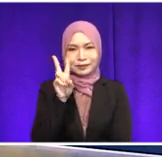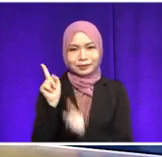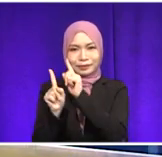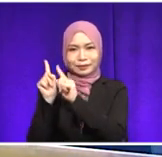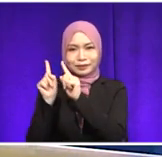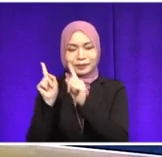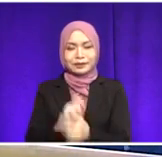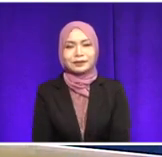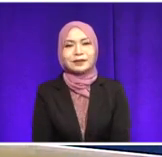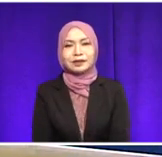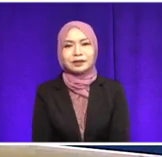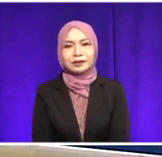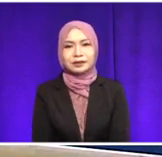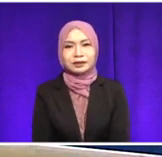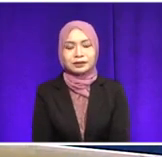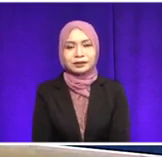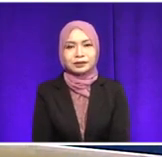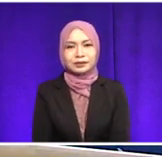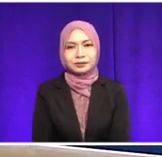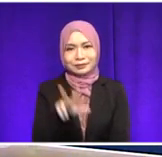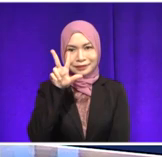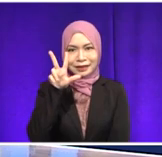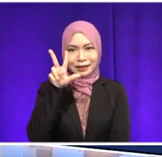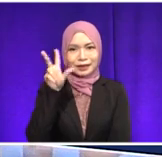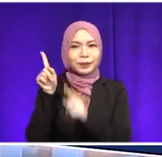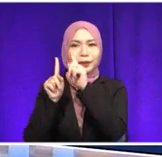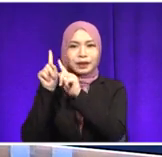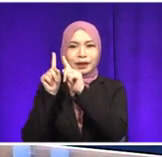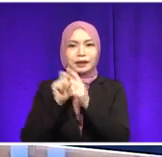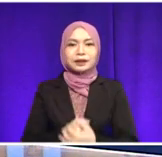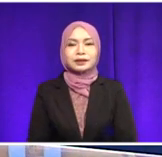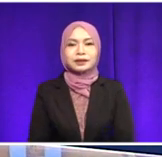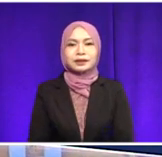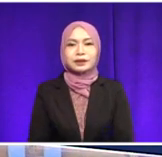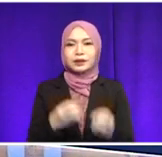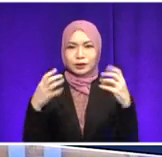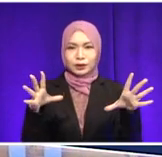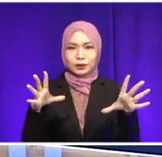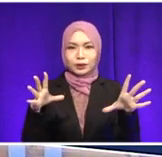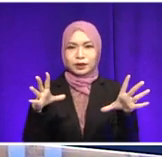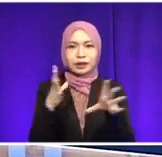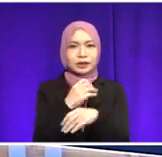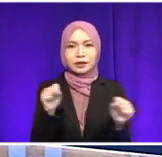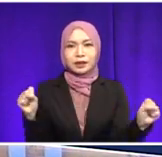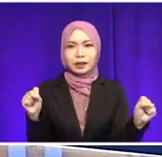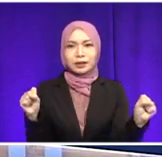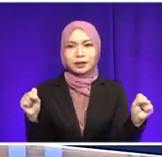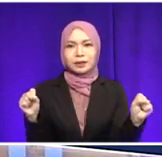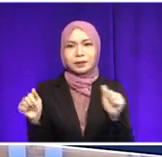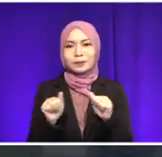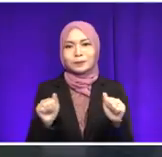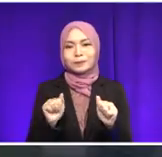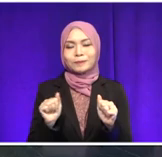oke satu lagi tiga oke dah selesai ATV ini seterusnya